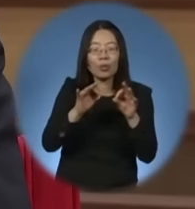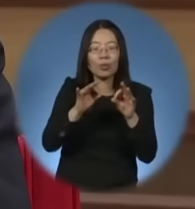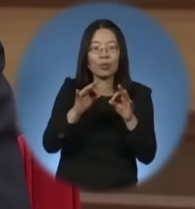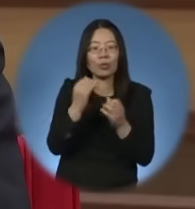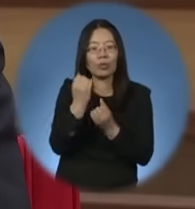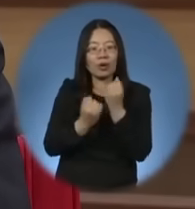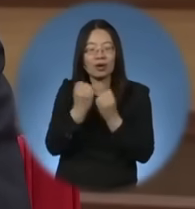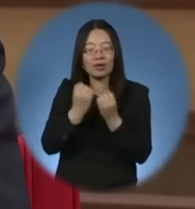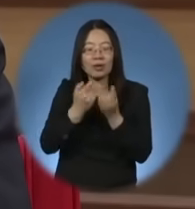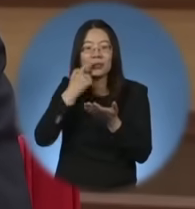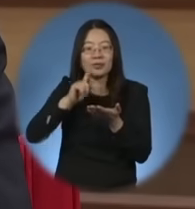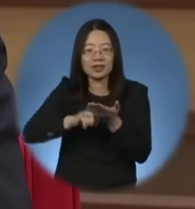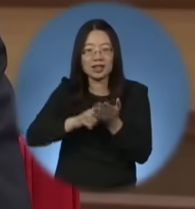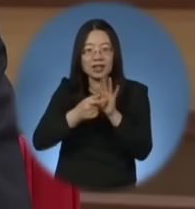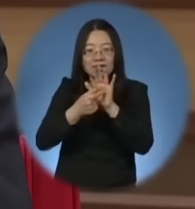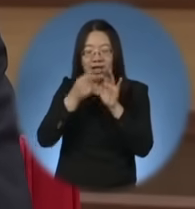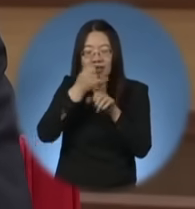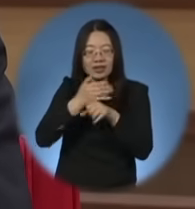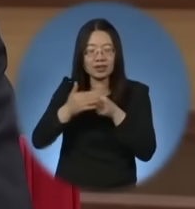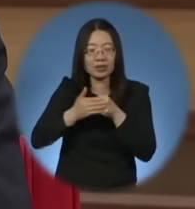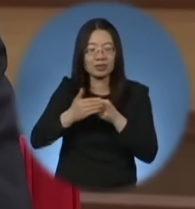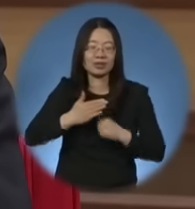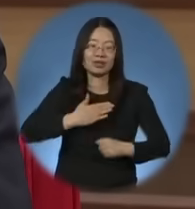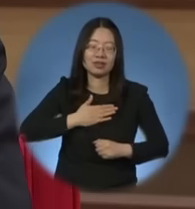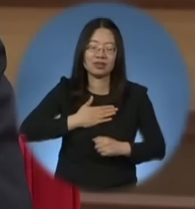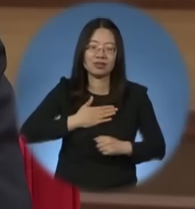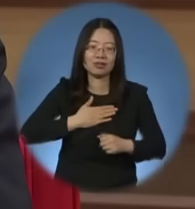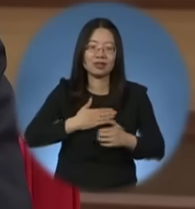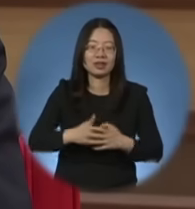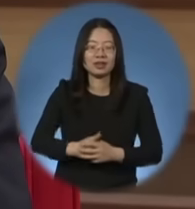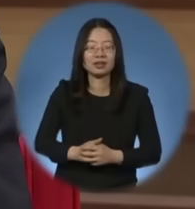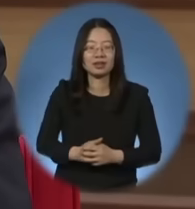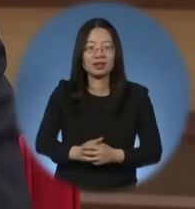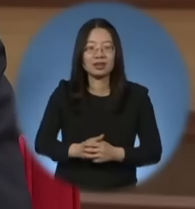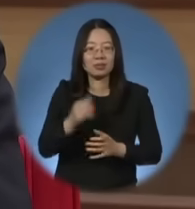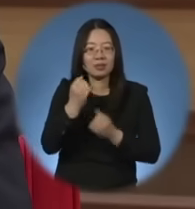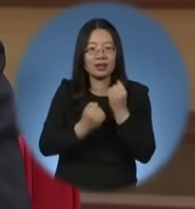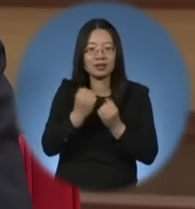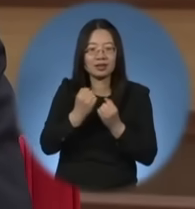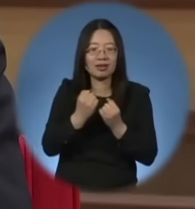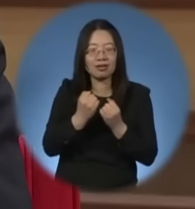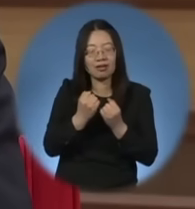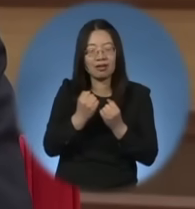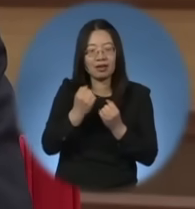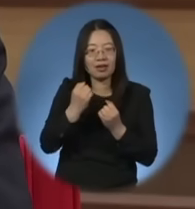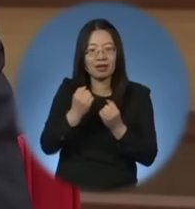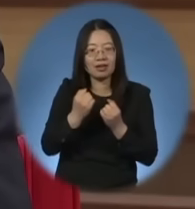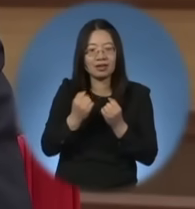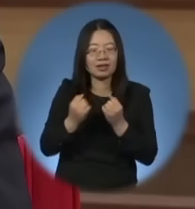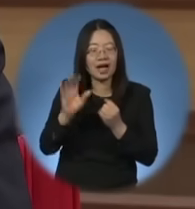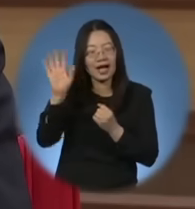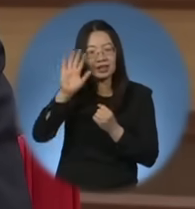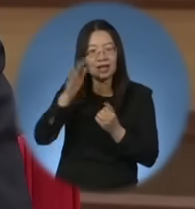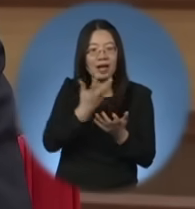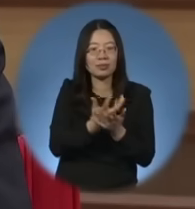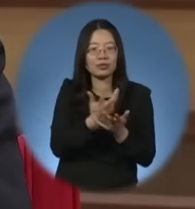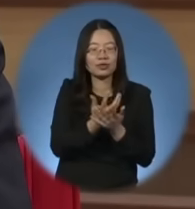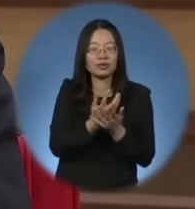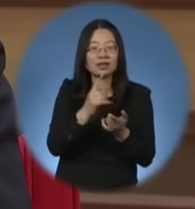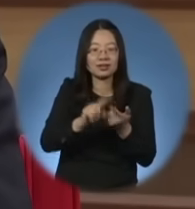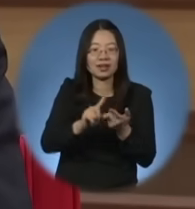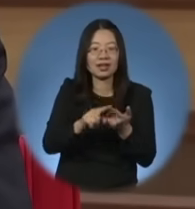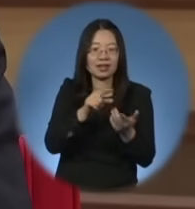번역돼 있으니까요음 나는 저 저 저 번역된거 읽지 않했고 원본을 읽었어요